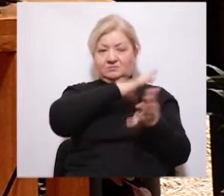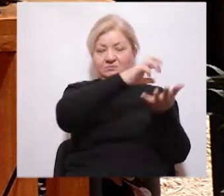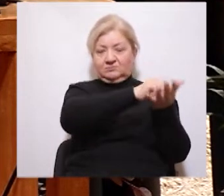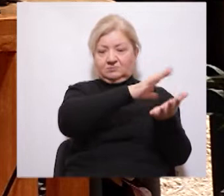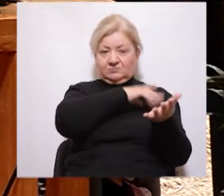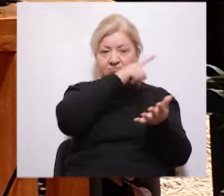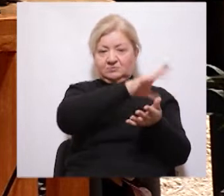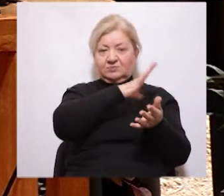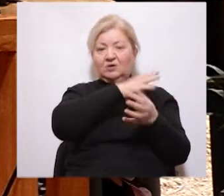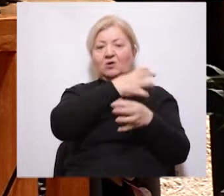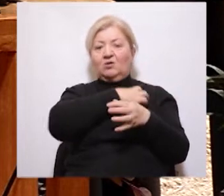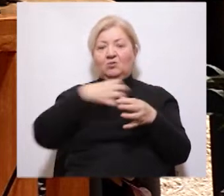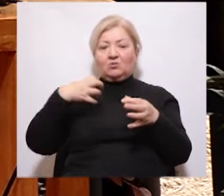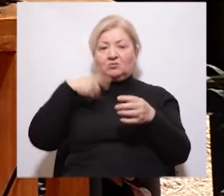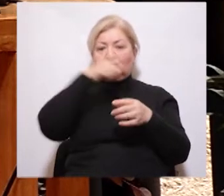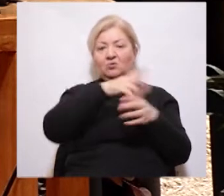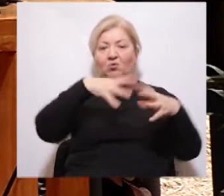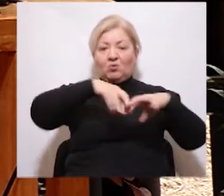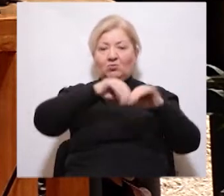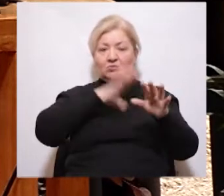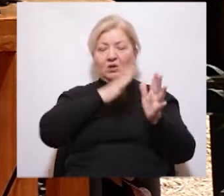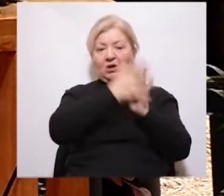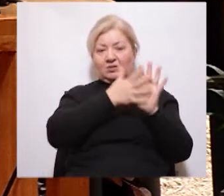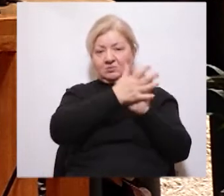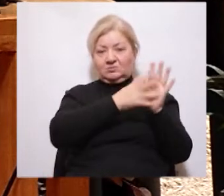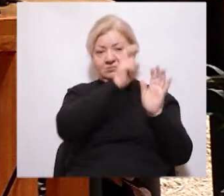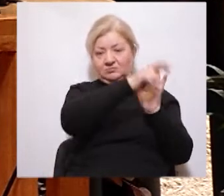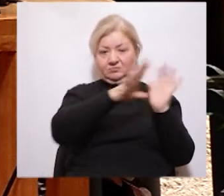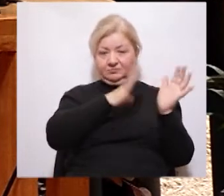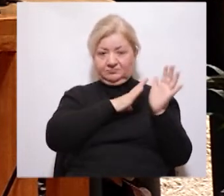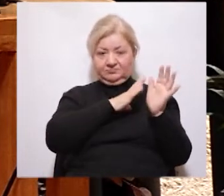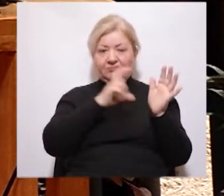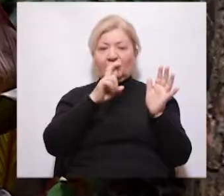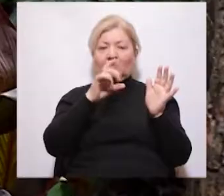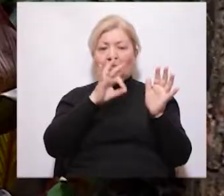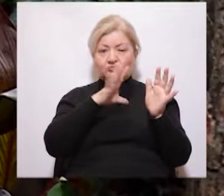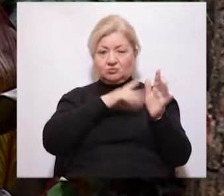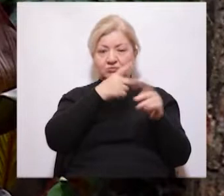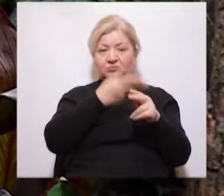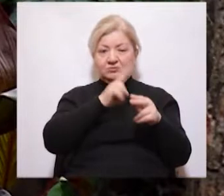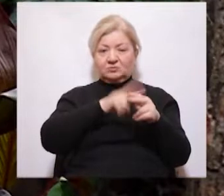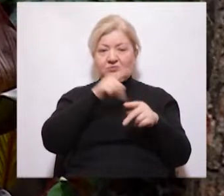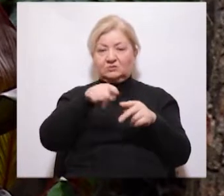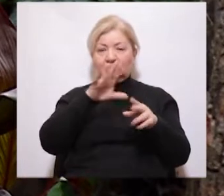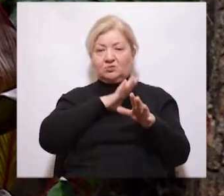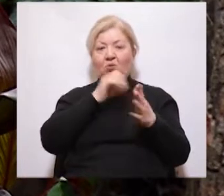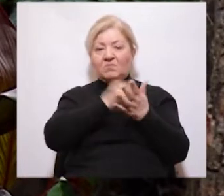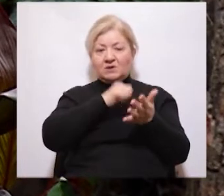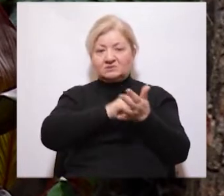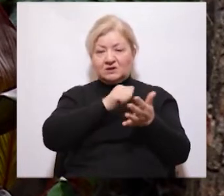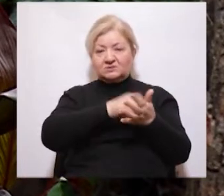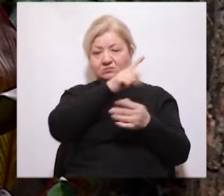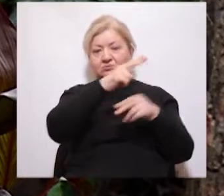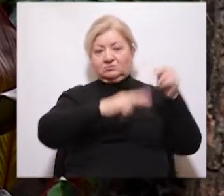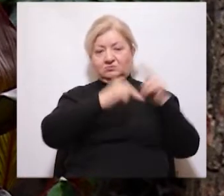რეზიდენცია მდებარეობდა და იმპერატორის ოჯახის წევრები აქტიურად სტუმრობდნენ ხოლმე ბორჯომს. სწორედ ეს გარემოება გახდა